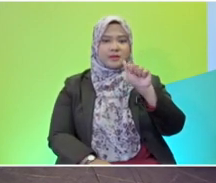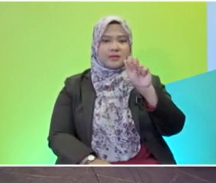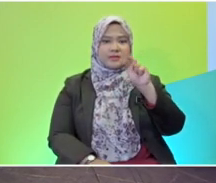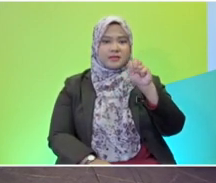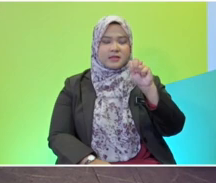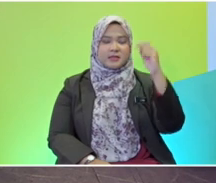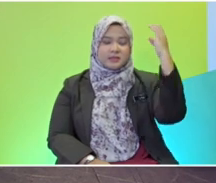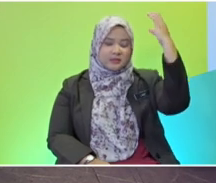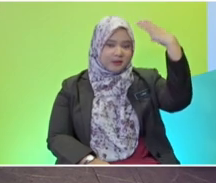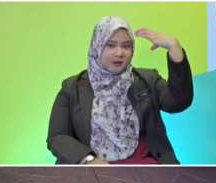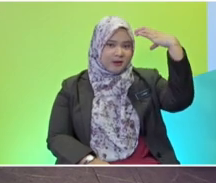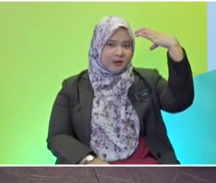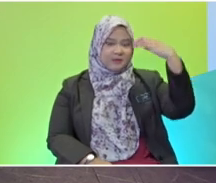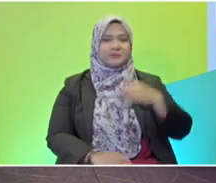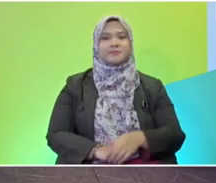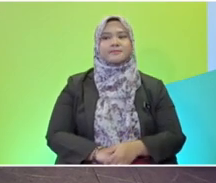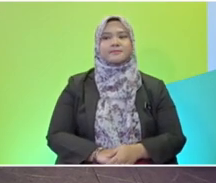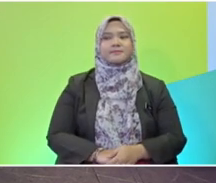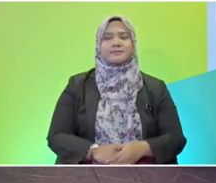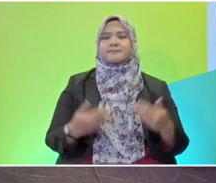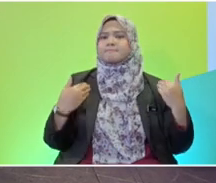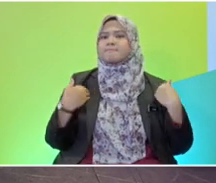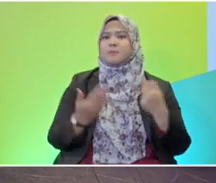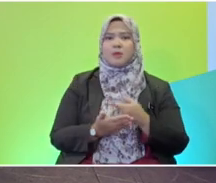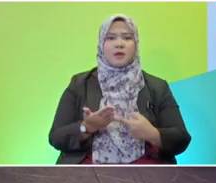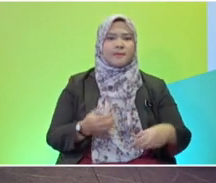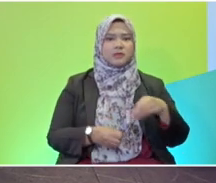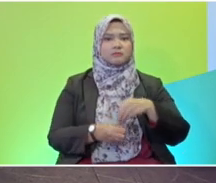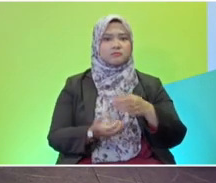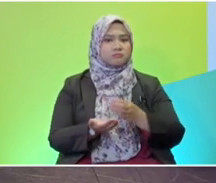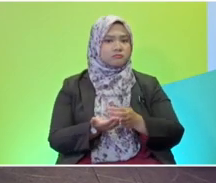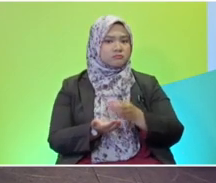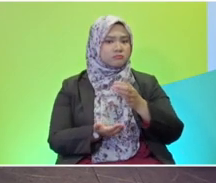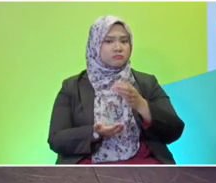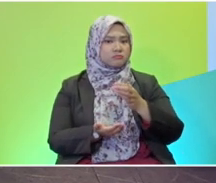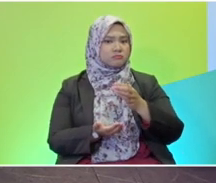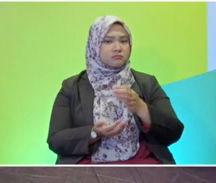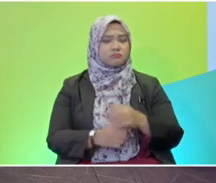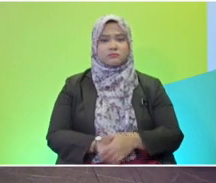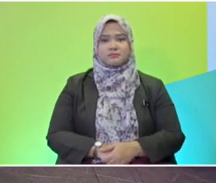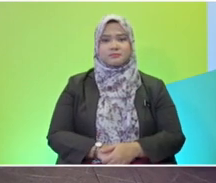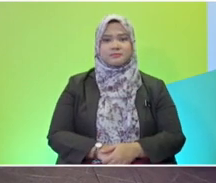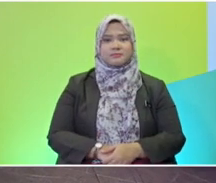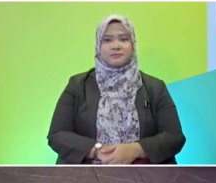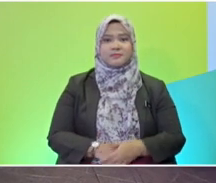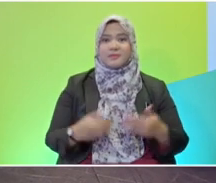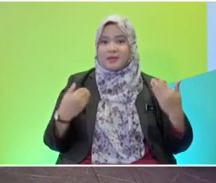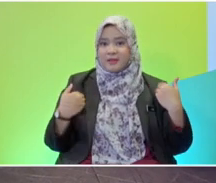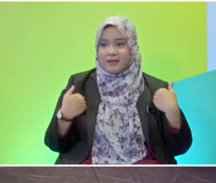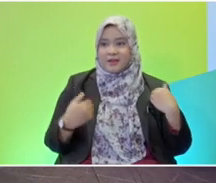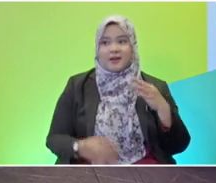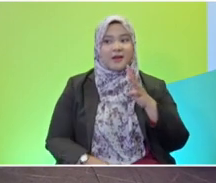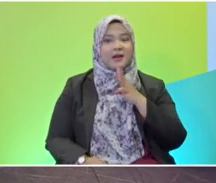ada ai di dalam Mika oke Ada battery di luar Wika Saya akan minta Irfan